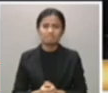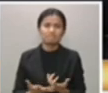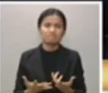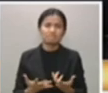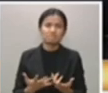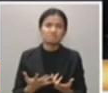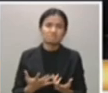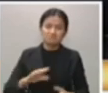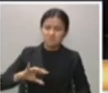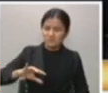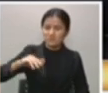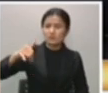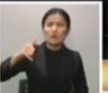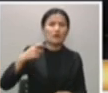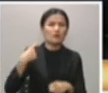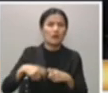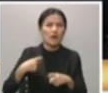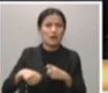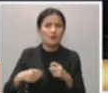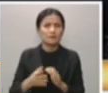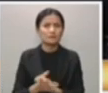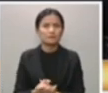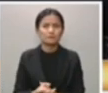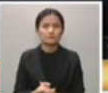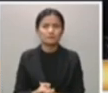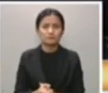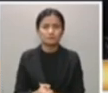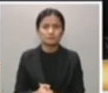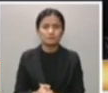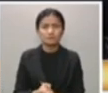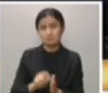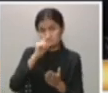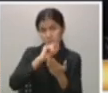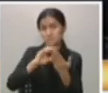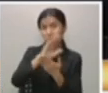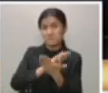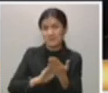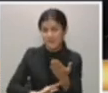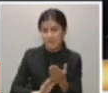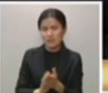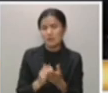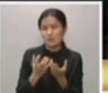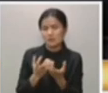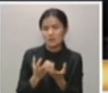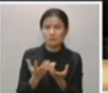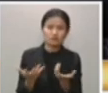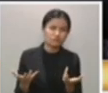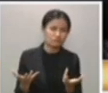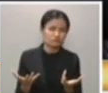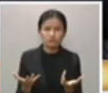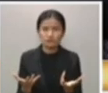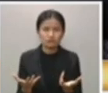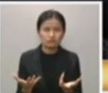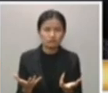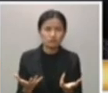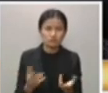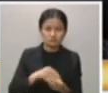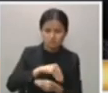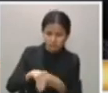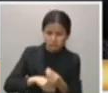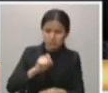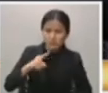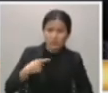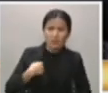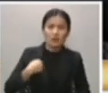นตัวกำลังซื้อของประเทศจึงฟุบตั้งจนถึงขีดอันตรายตั้งแต่วันนั้นมา